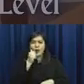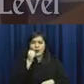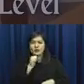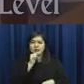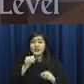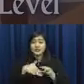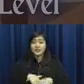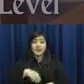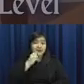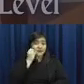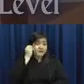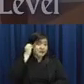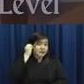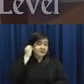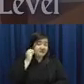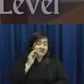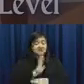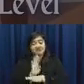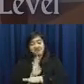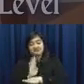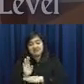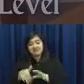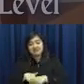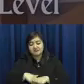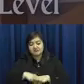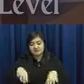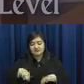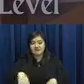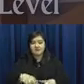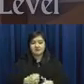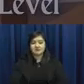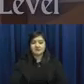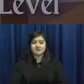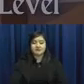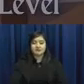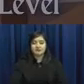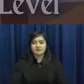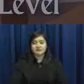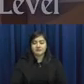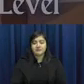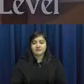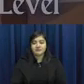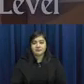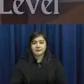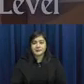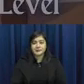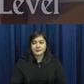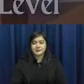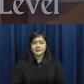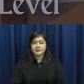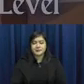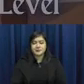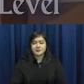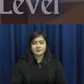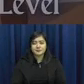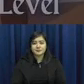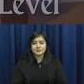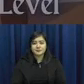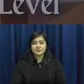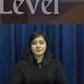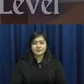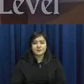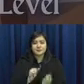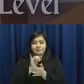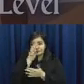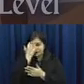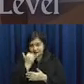eh. Merong gustong sabihin ang ating anak. Wala lang tayo. Yeah. Kaya ang nangyayari,